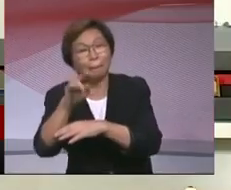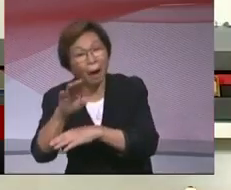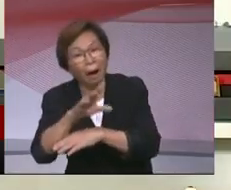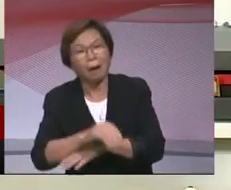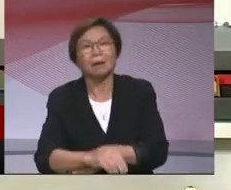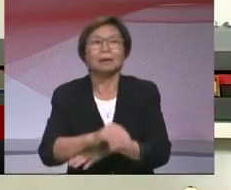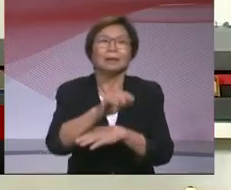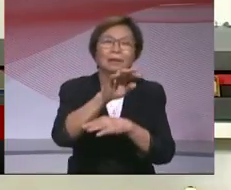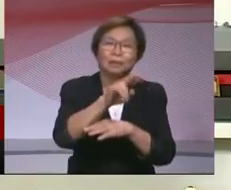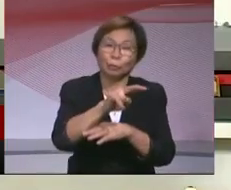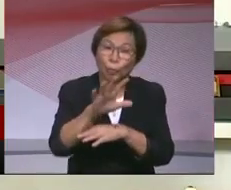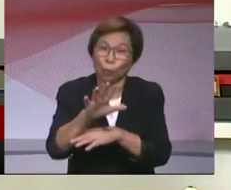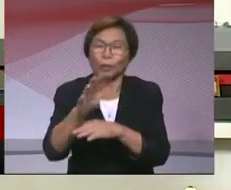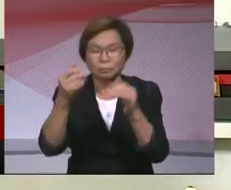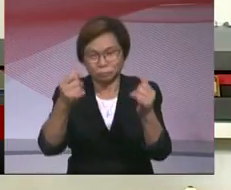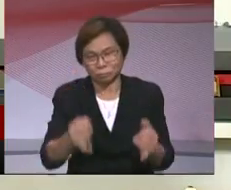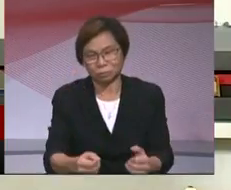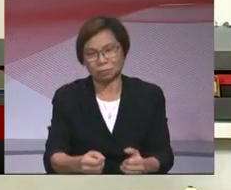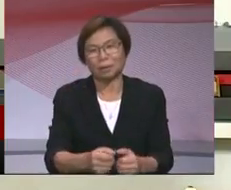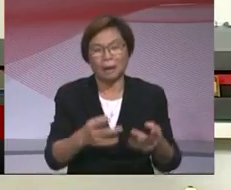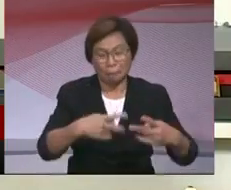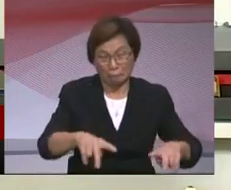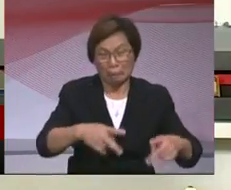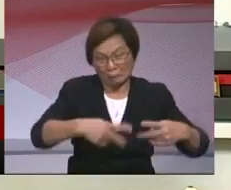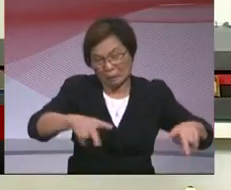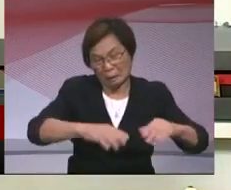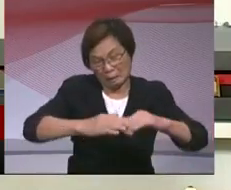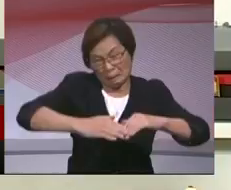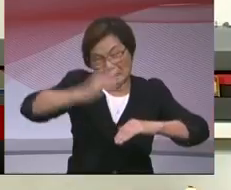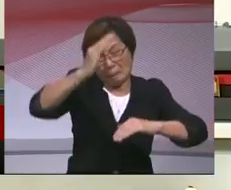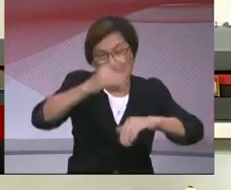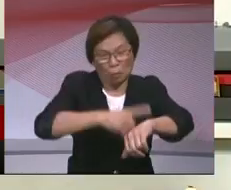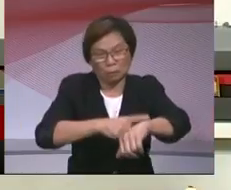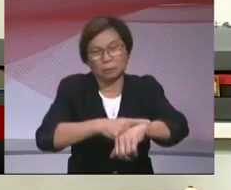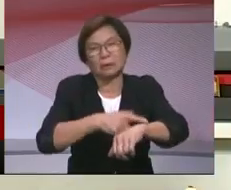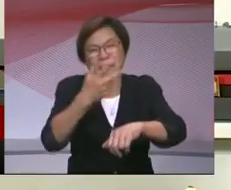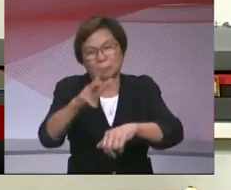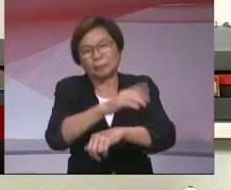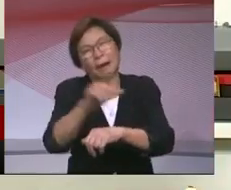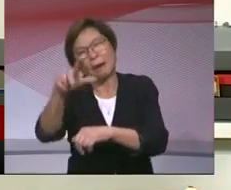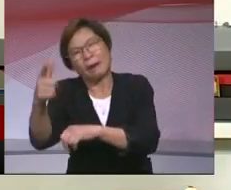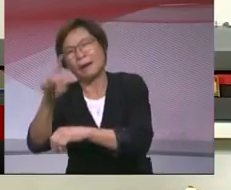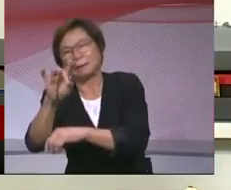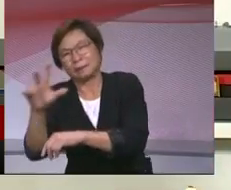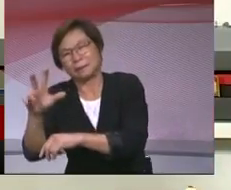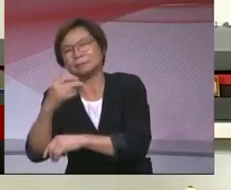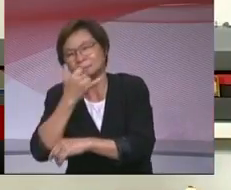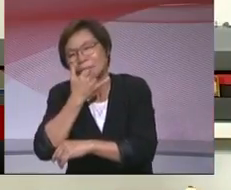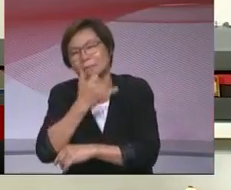beroperasi lebih masa sebanyak 13, manakala yang lain-lain adalah 83. Jadi kita